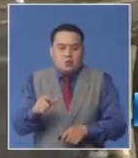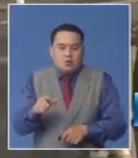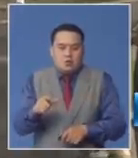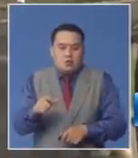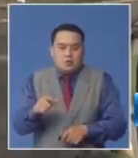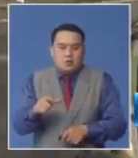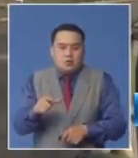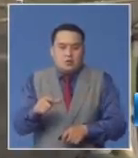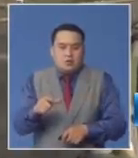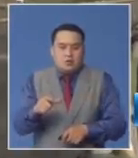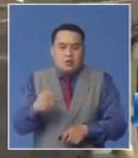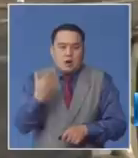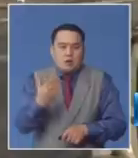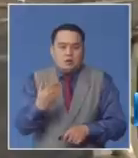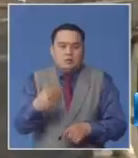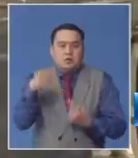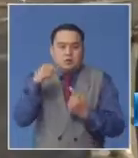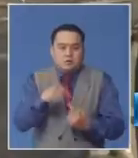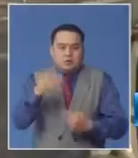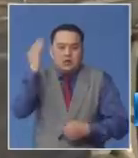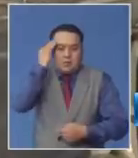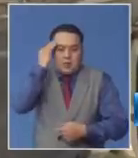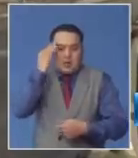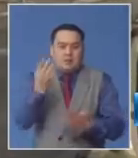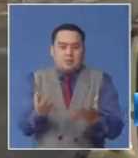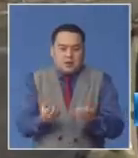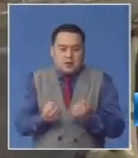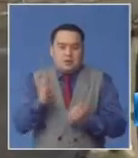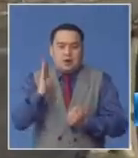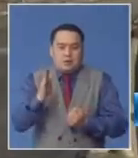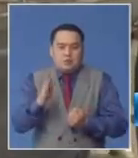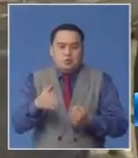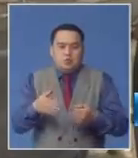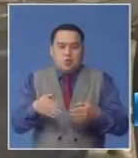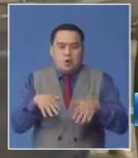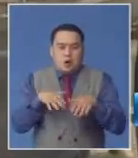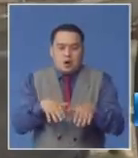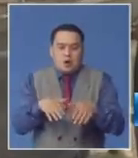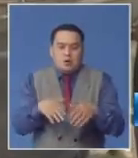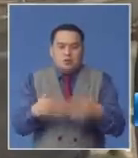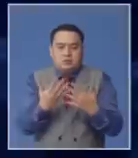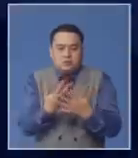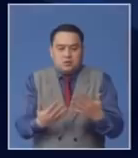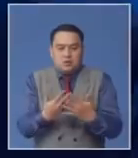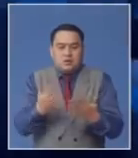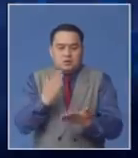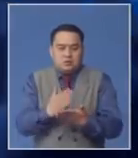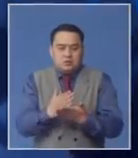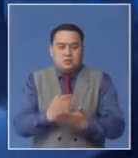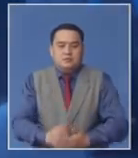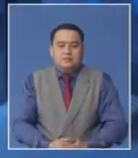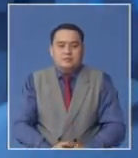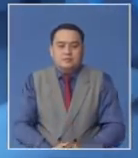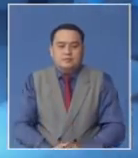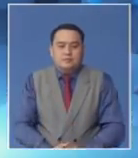защиты а есть отверстие мерой длинный спуск воды сифона будет вставить азат умаханов